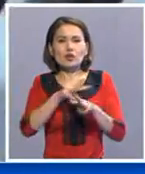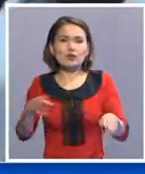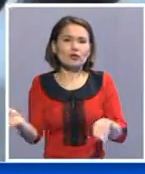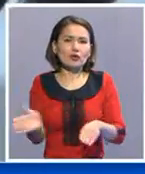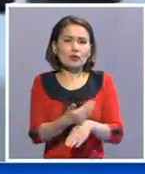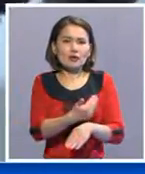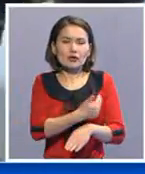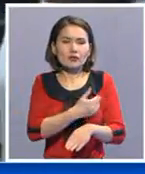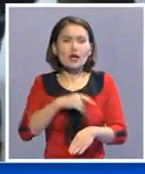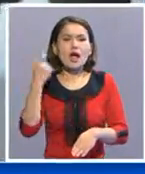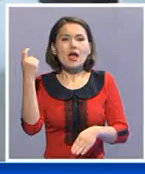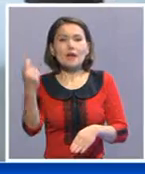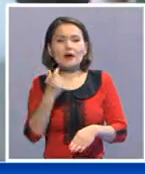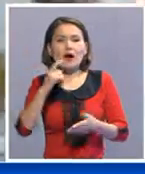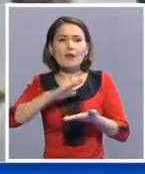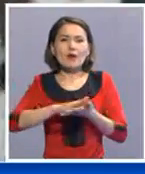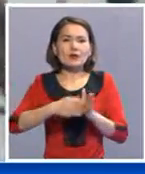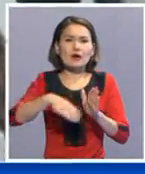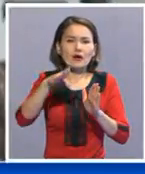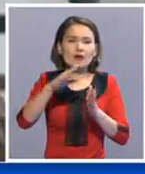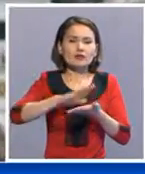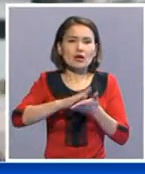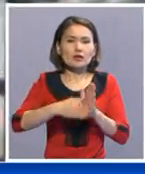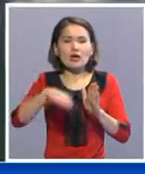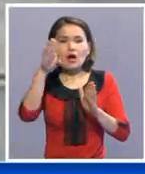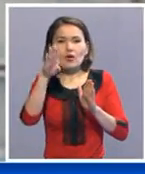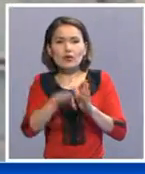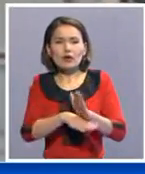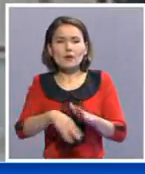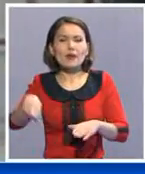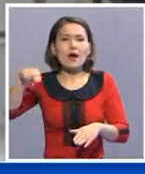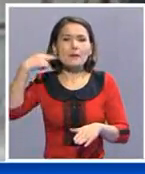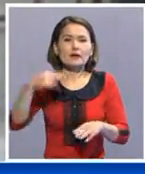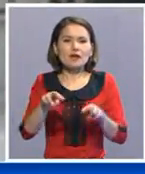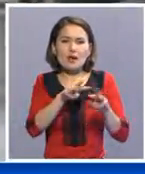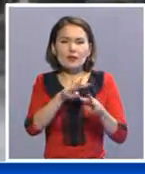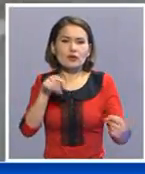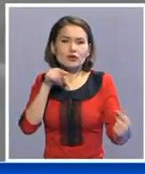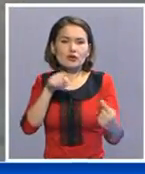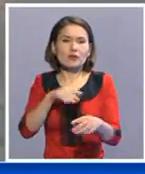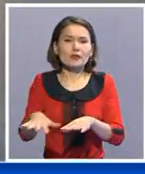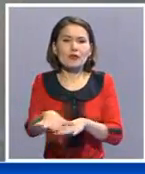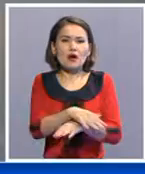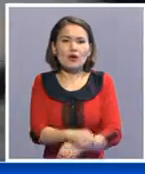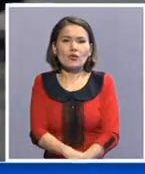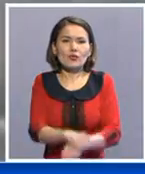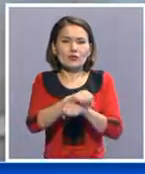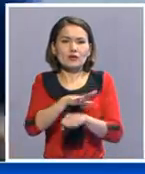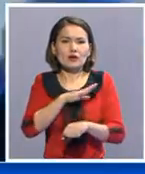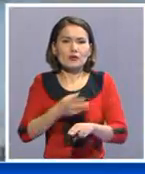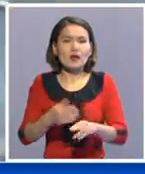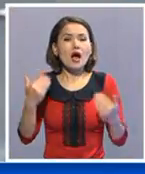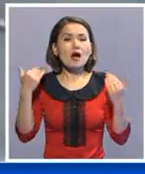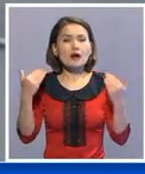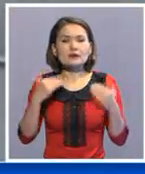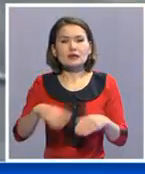кетуі. Осылайша олар экономикалық жағдайдың нашарлауы мен сыбайлас жемқорлықтың өршуіне наразылық танытып, қамауға алынған белсенділерді босатуды талап